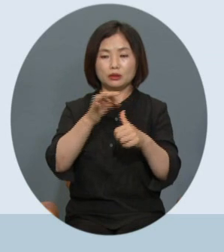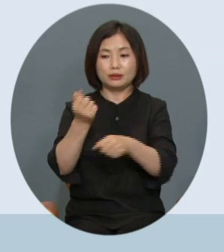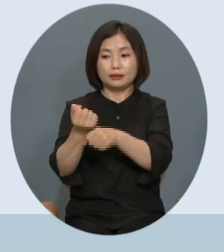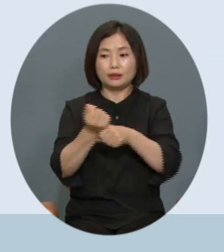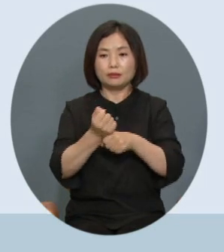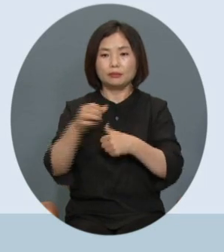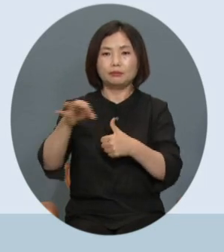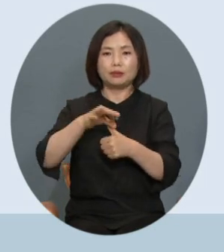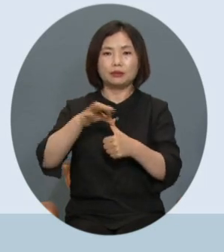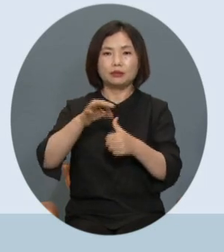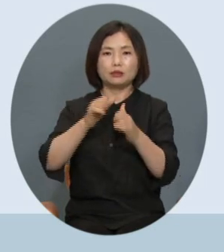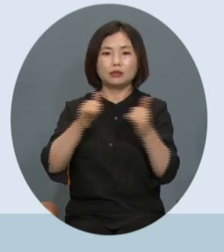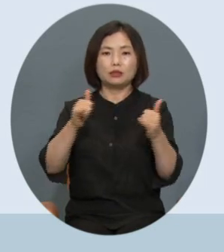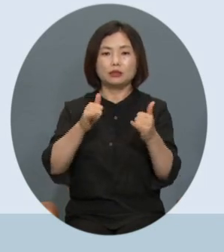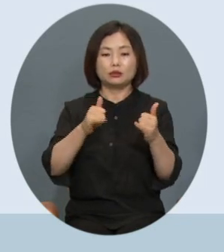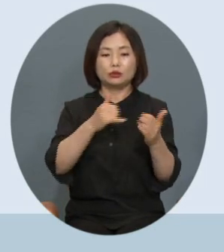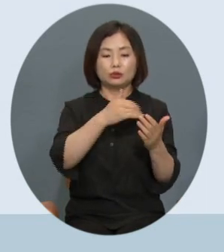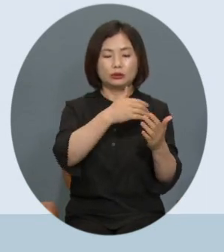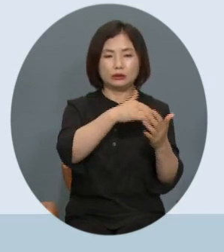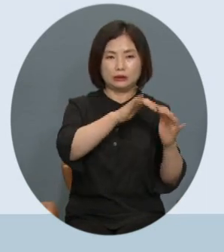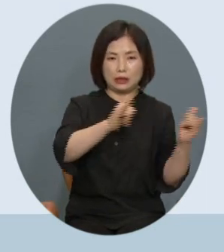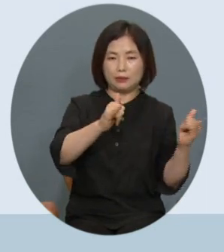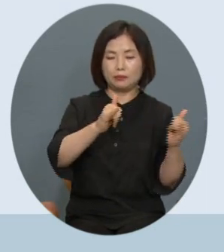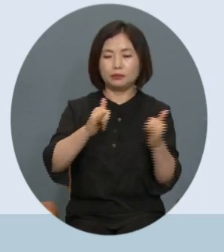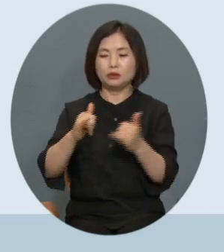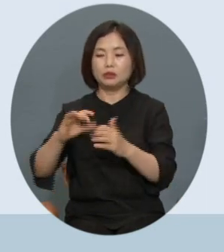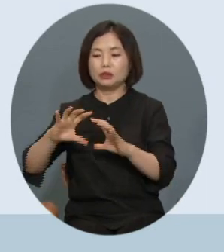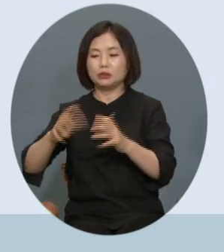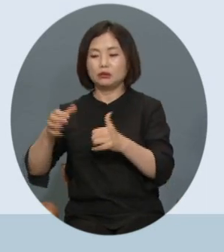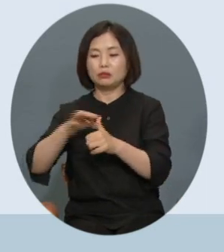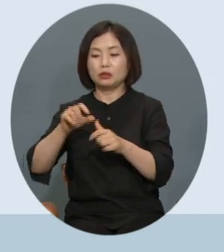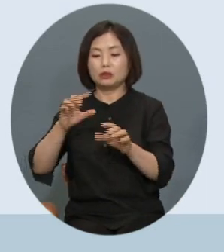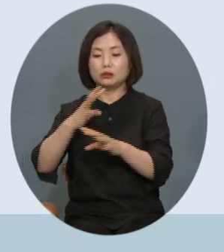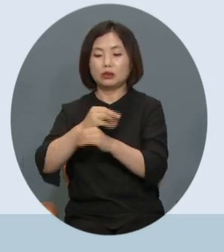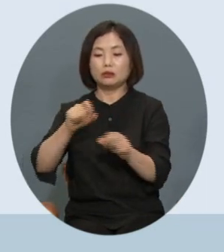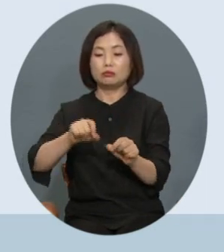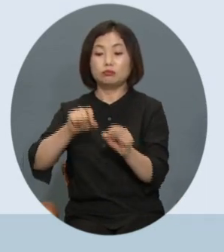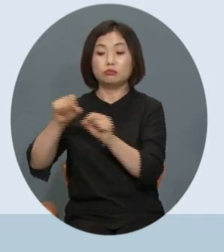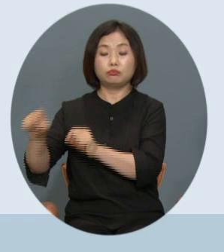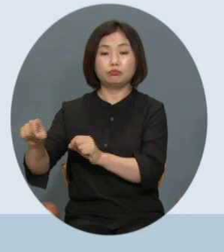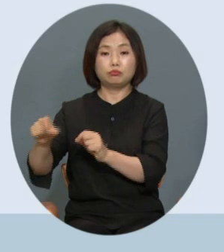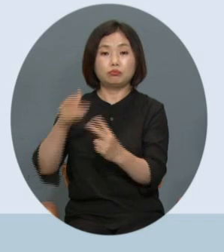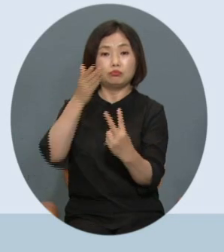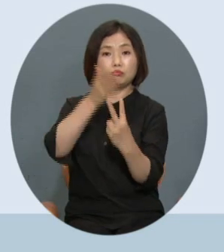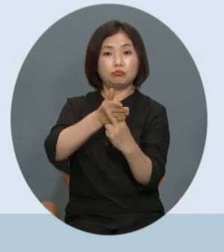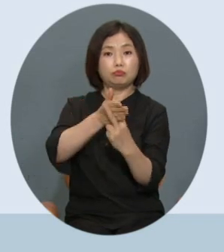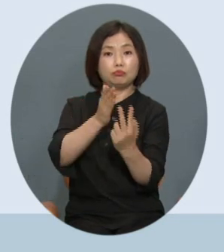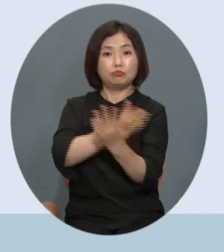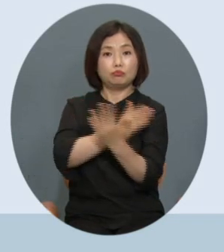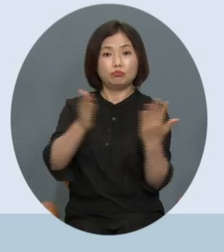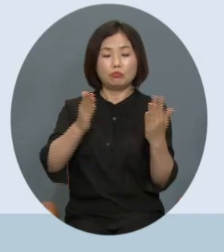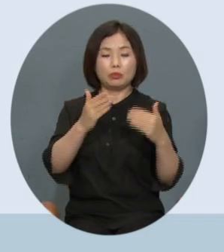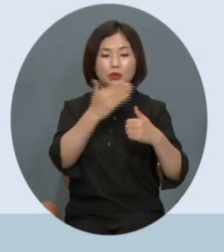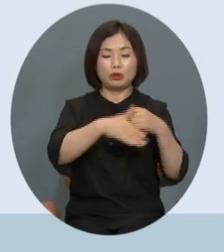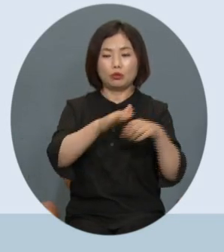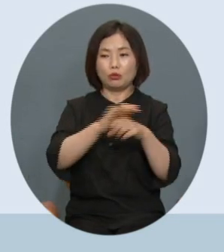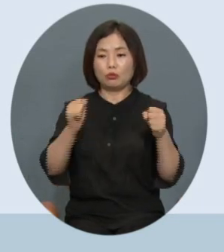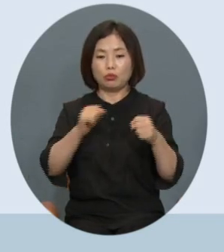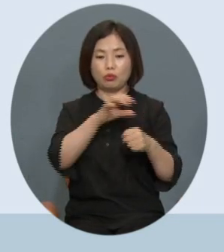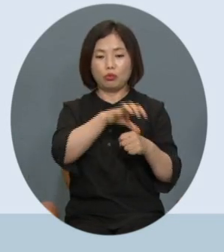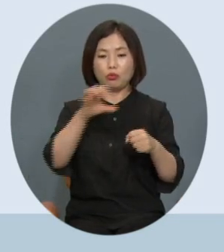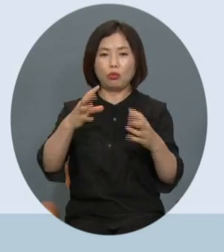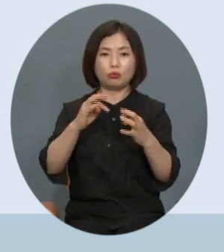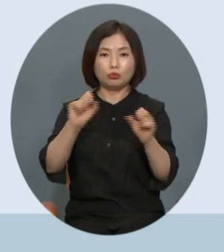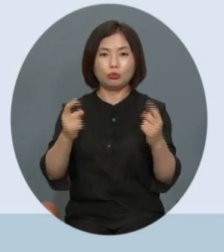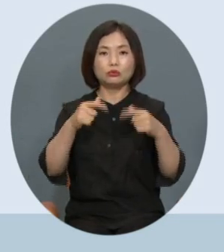앞당겨 받는 조기연금 수령자와 연금 지급 시기를 늦추는 연기연금 신청자 수가 대구 경북에선